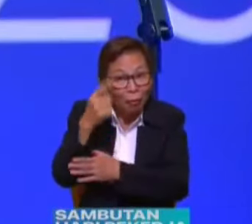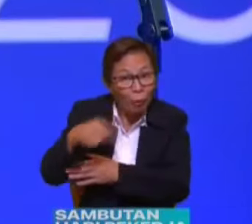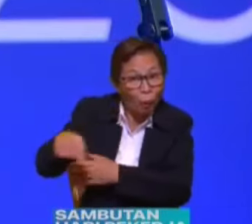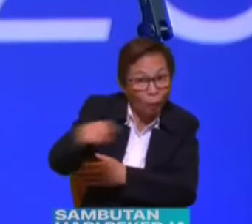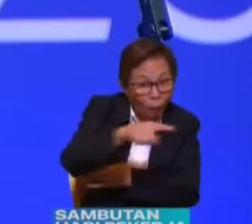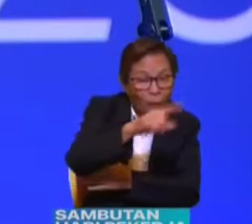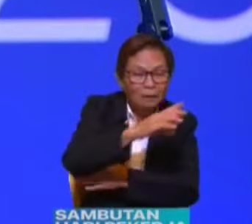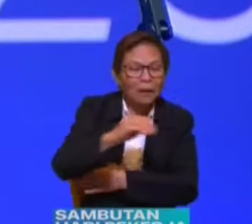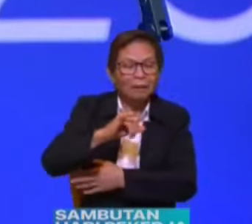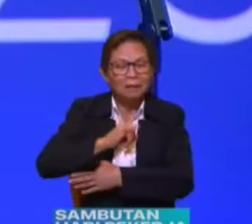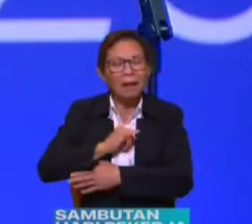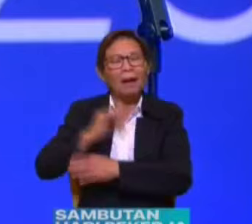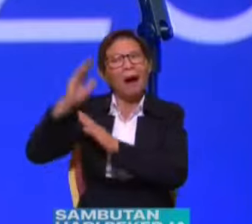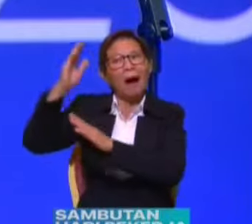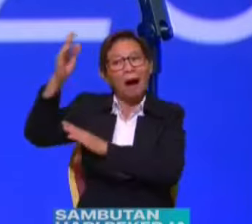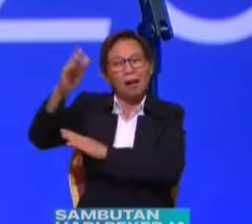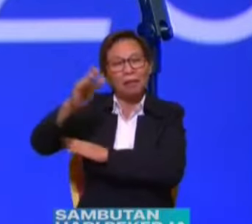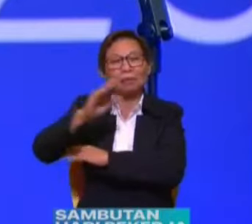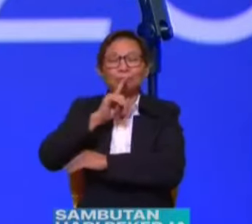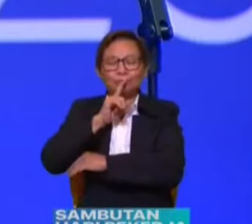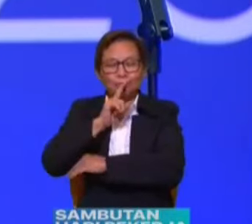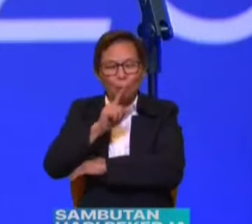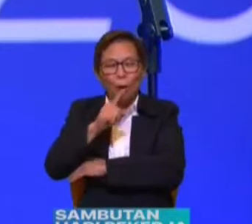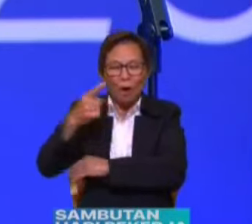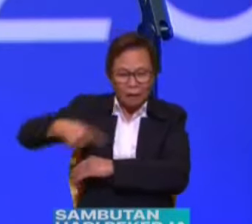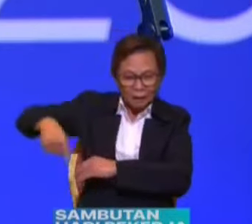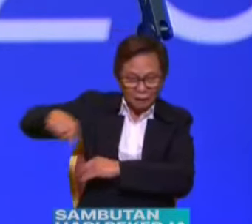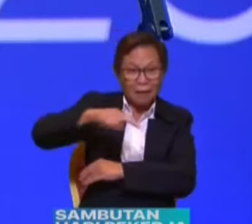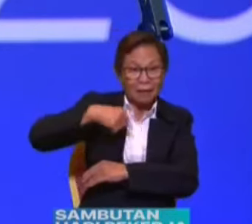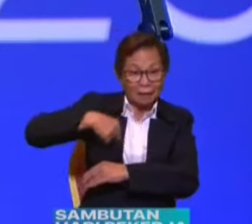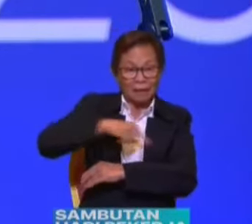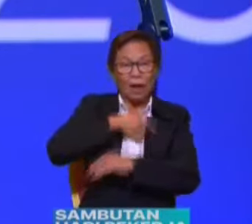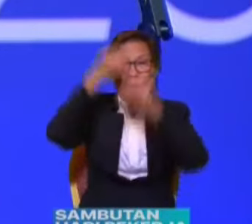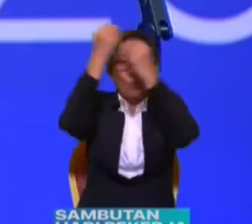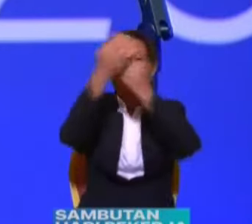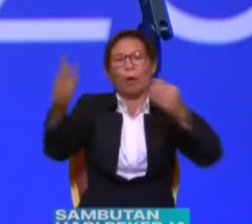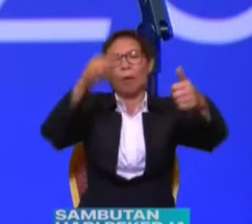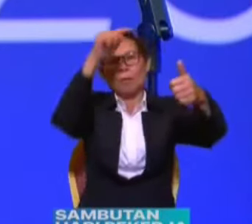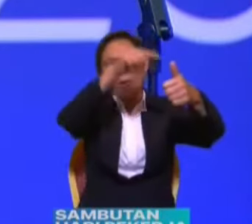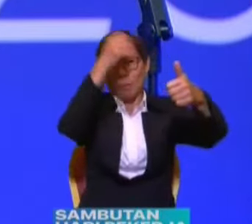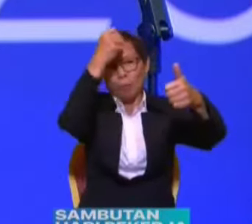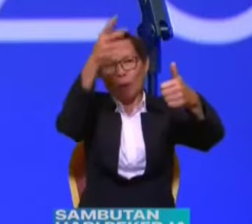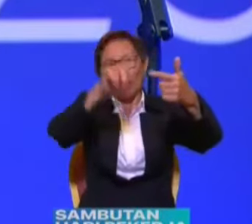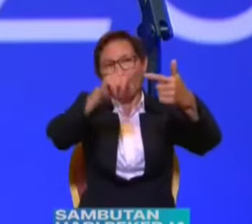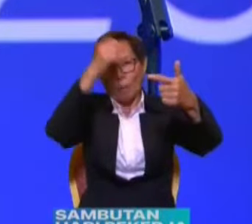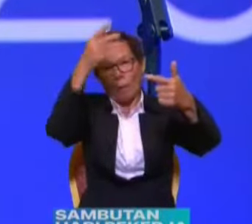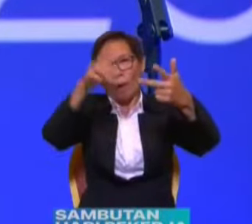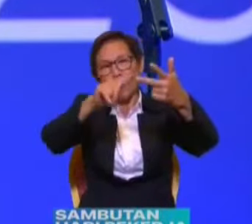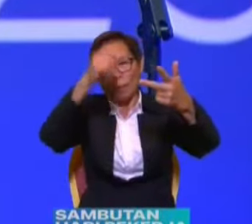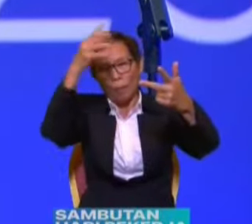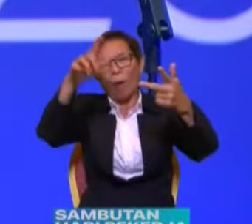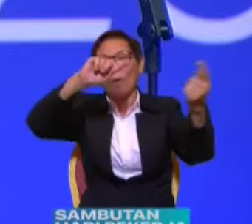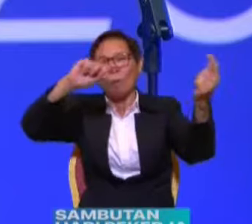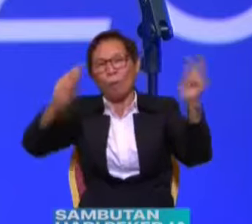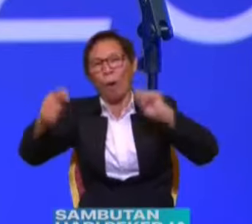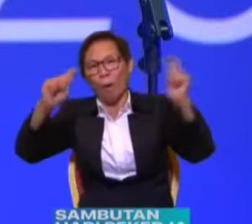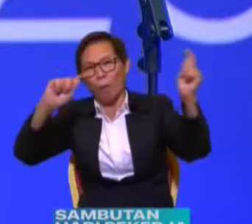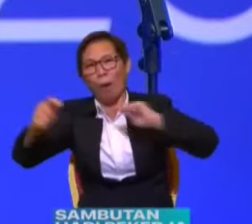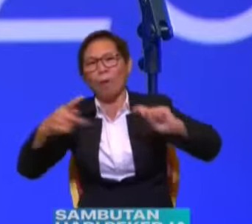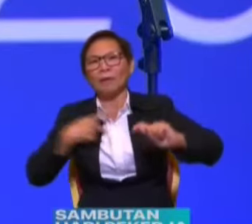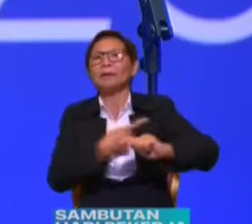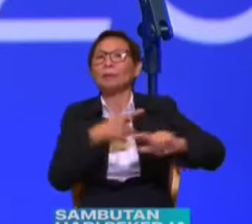saya akan pastikan kita umumkan satu persatu perubahan-perubahan yang akan kita